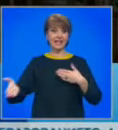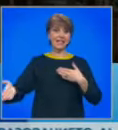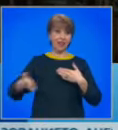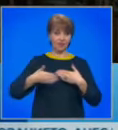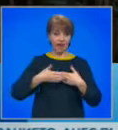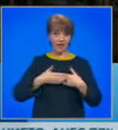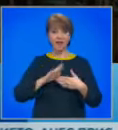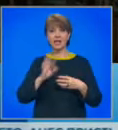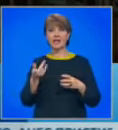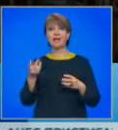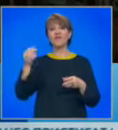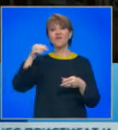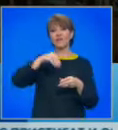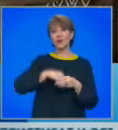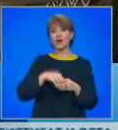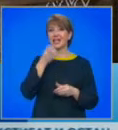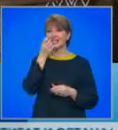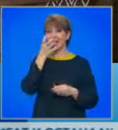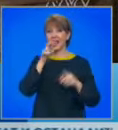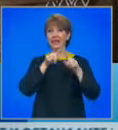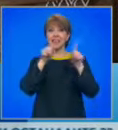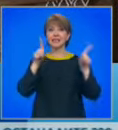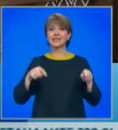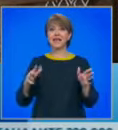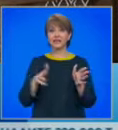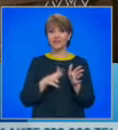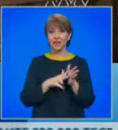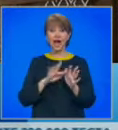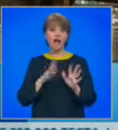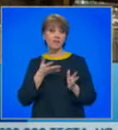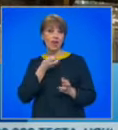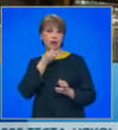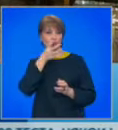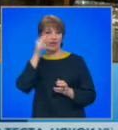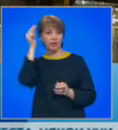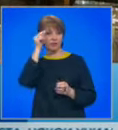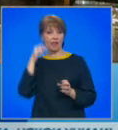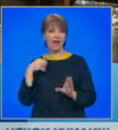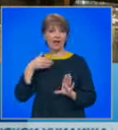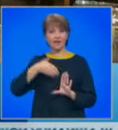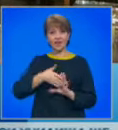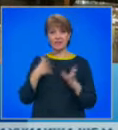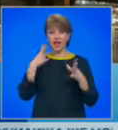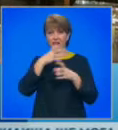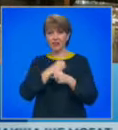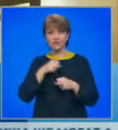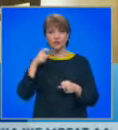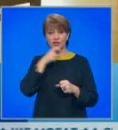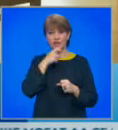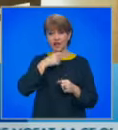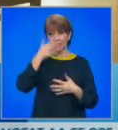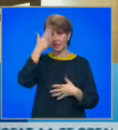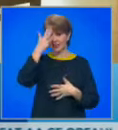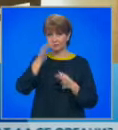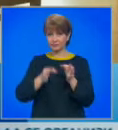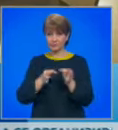или въвеждането на зелен сертификат в случай, че страната ни навлезе в тъмночервената зона на заболеваемост. От